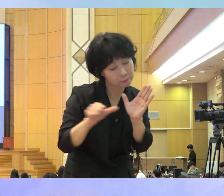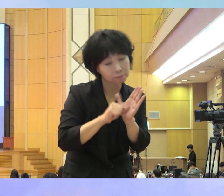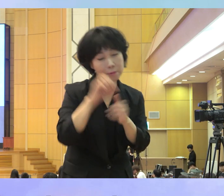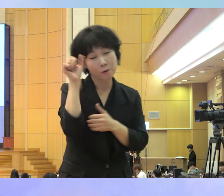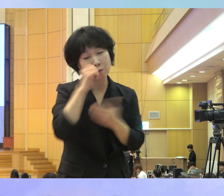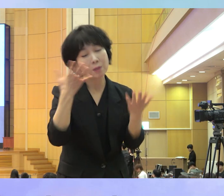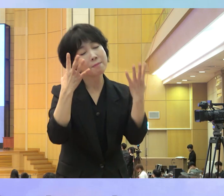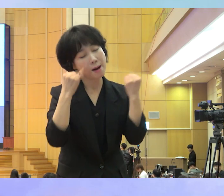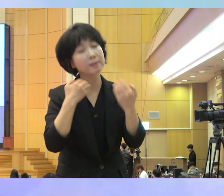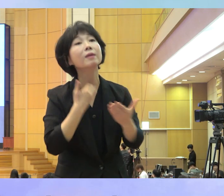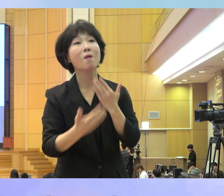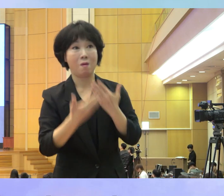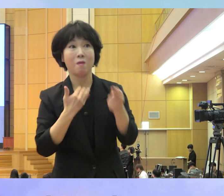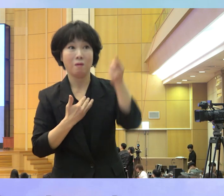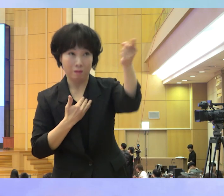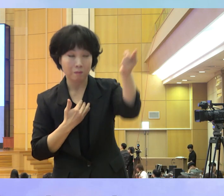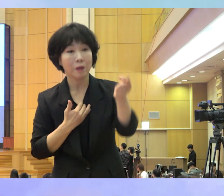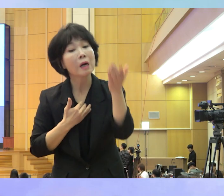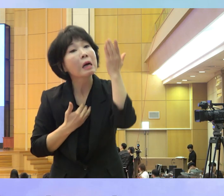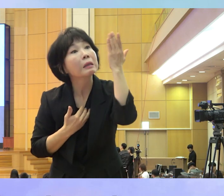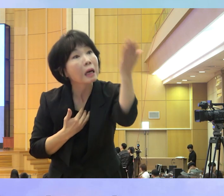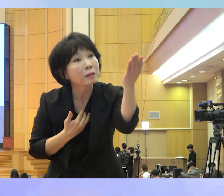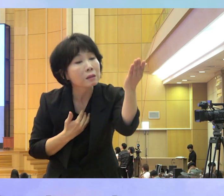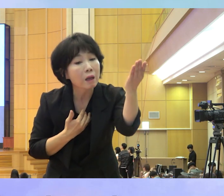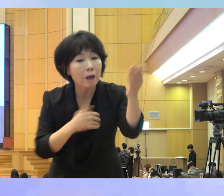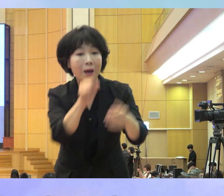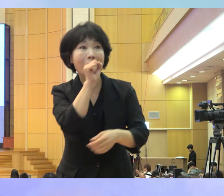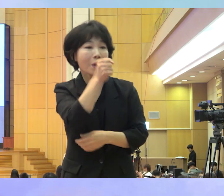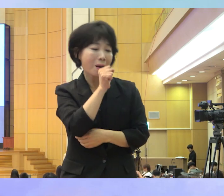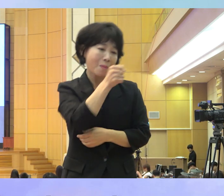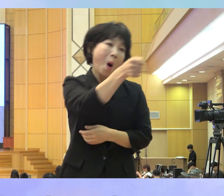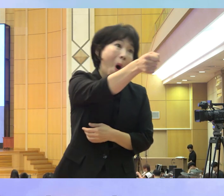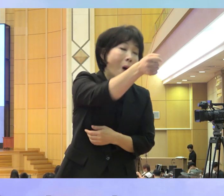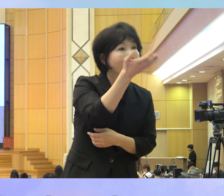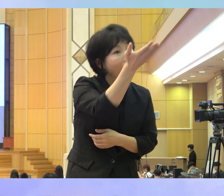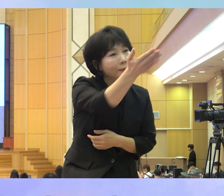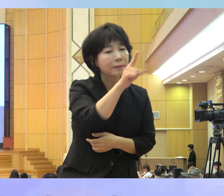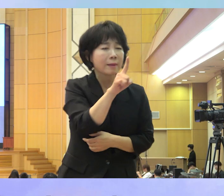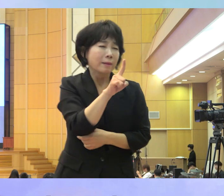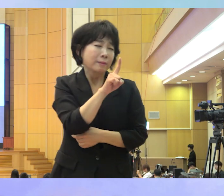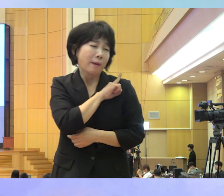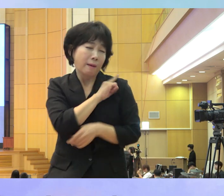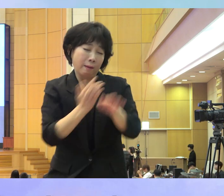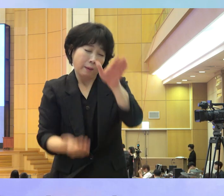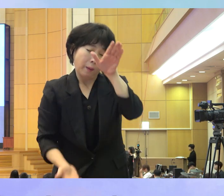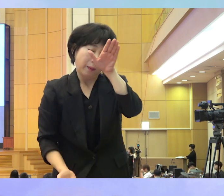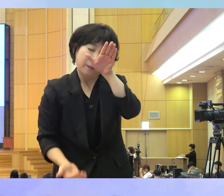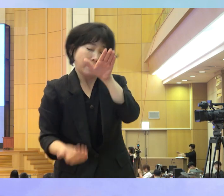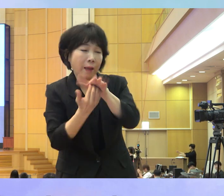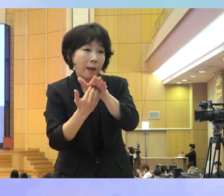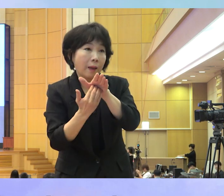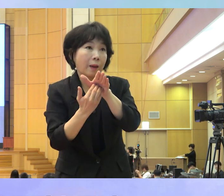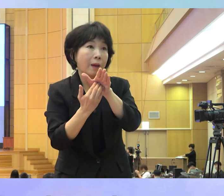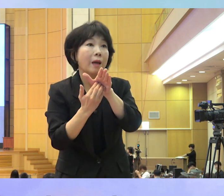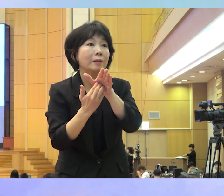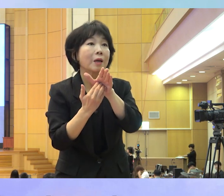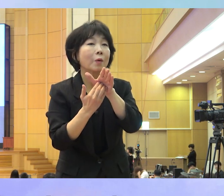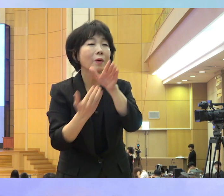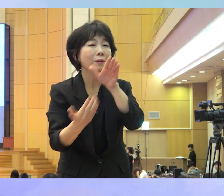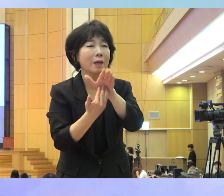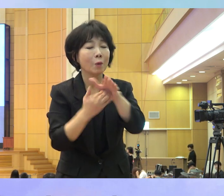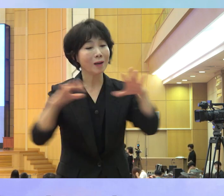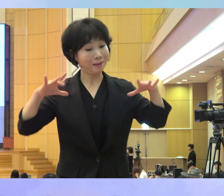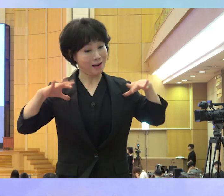일도 많이 하셨는데 당신의 가장 최고의 업적이라고 하면